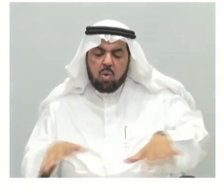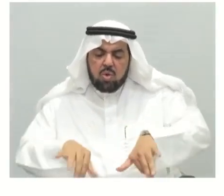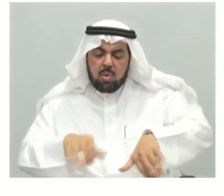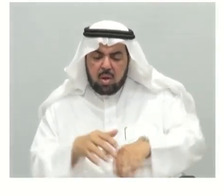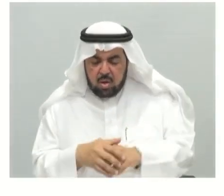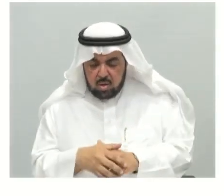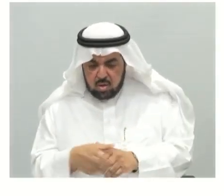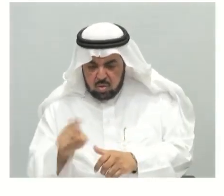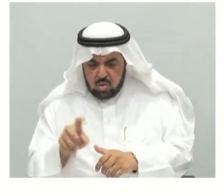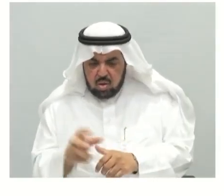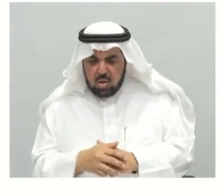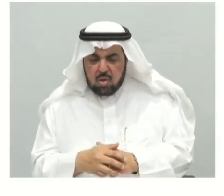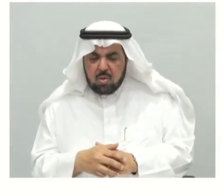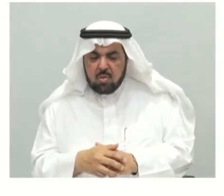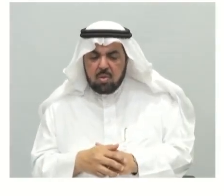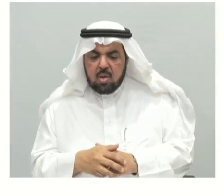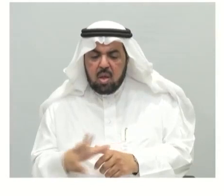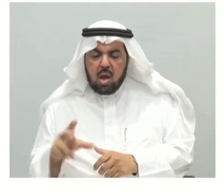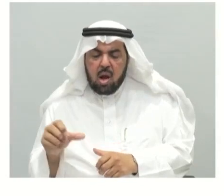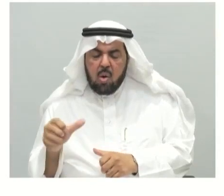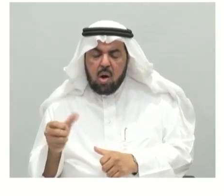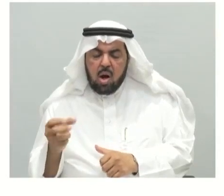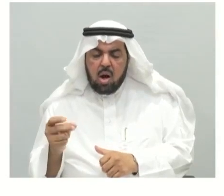الثال عشر اللواقط الفميه